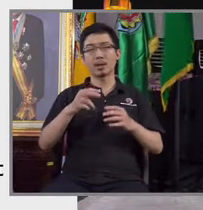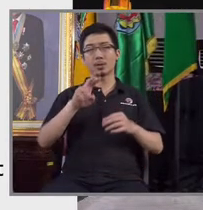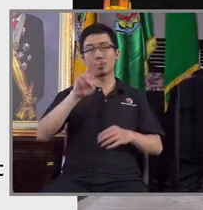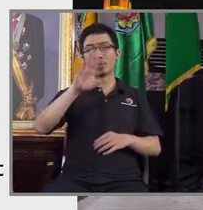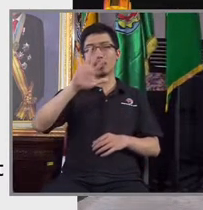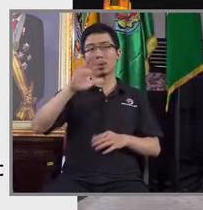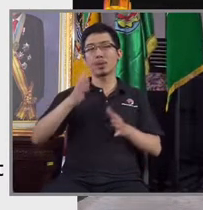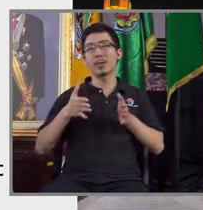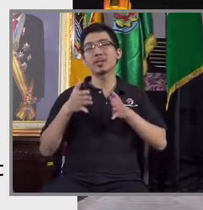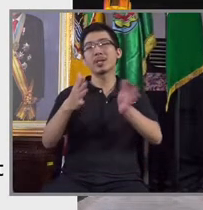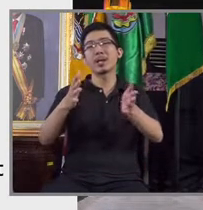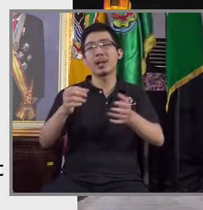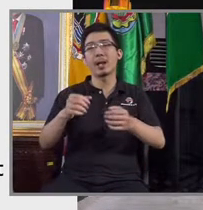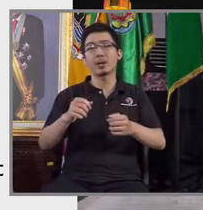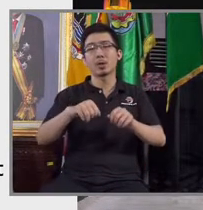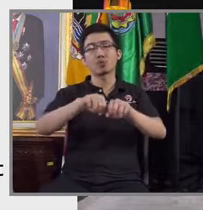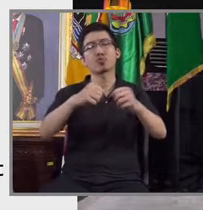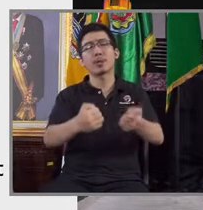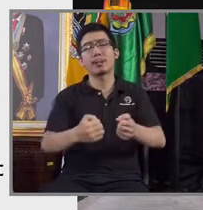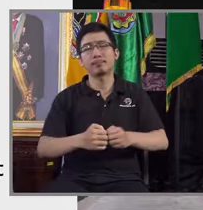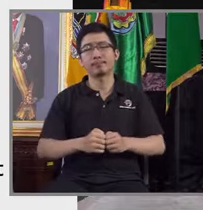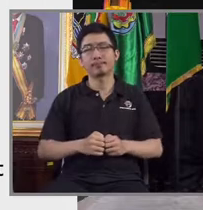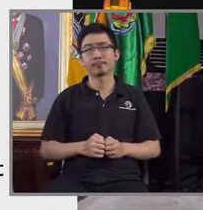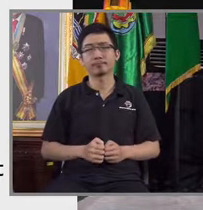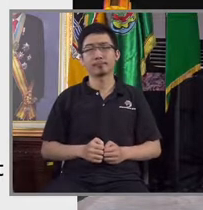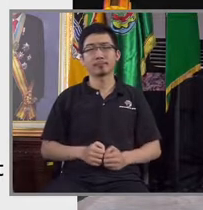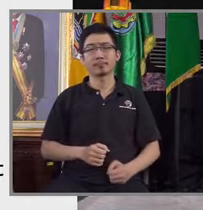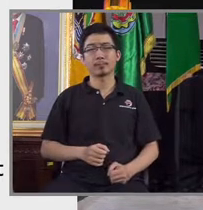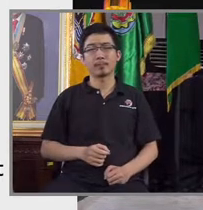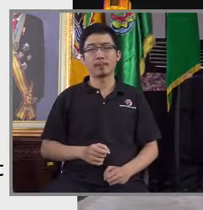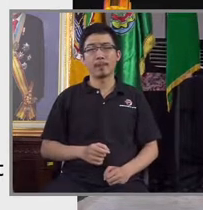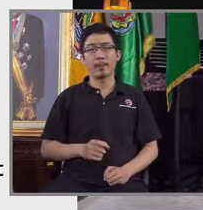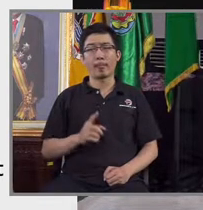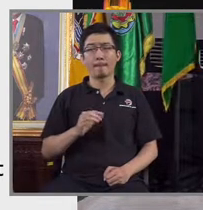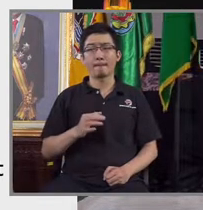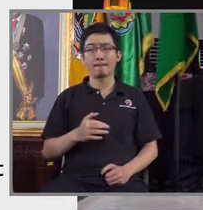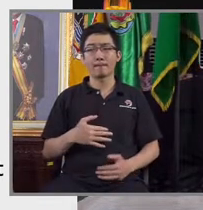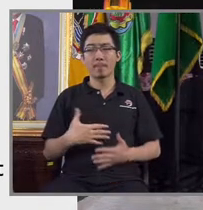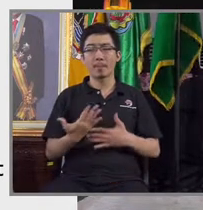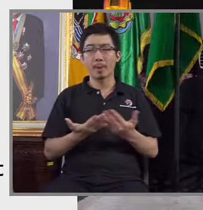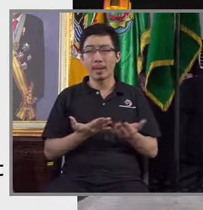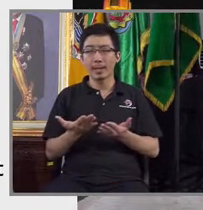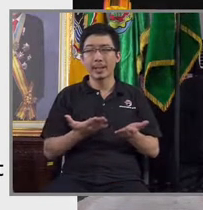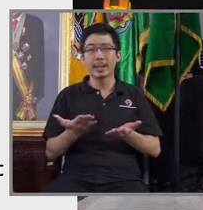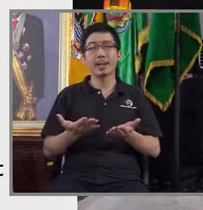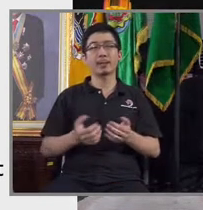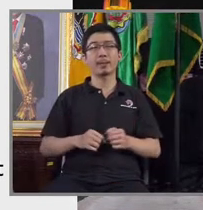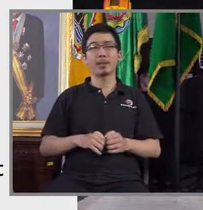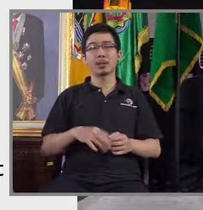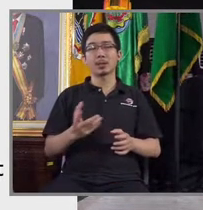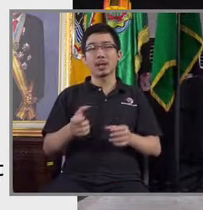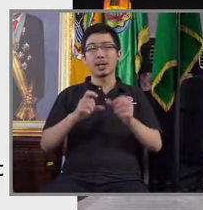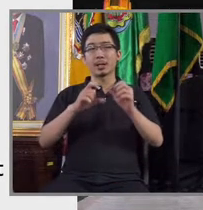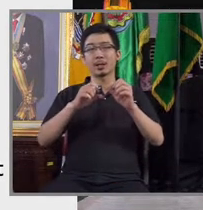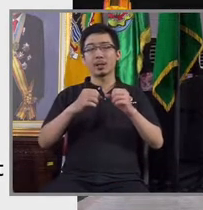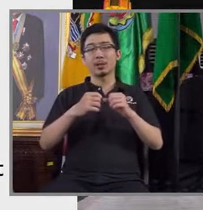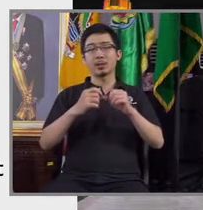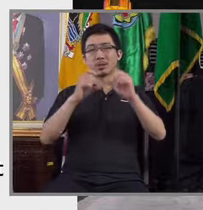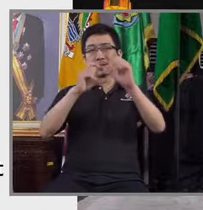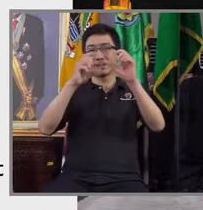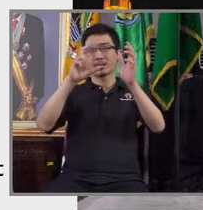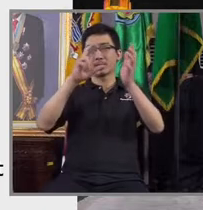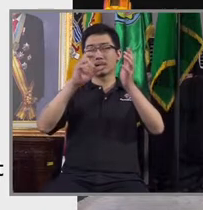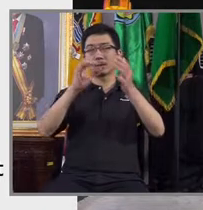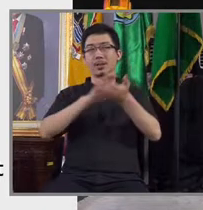masih dalam kondisi rusak berat yaitu pelayanan dasar air minum dan sanitasi juga belum memenuhi target